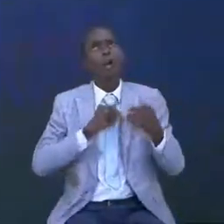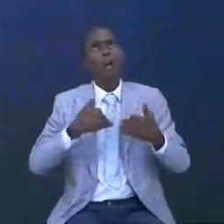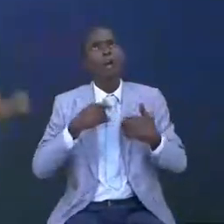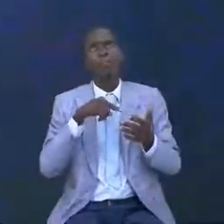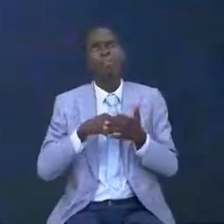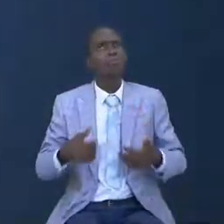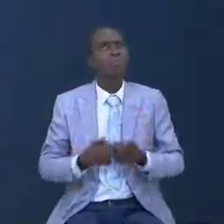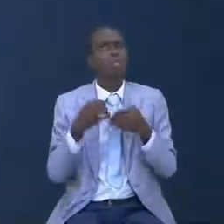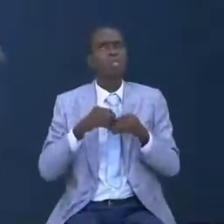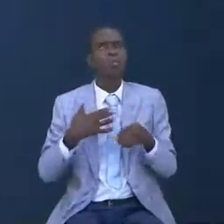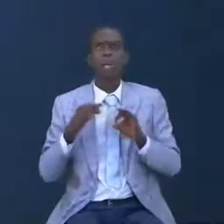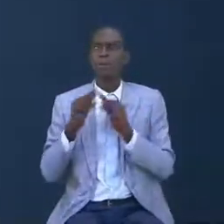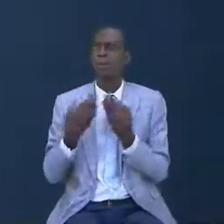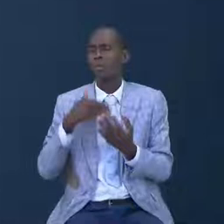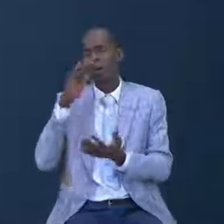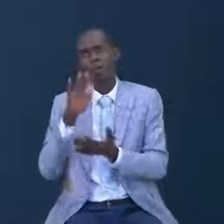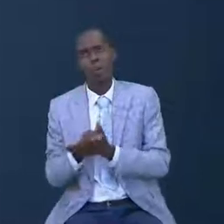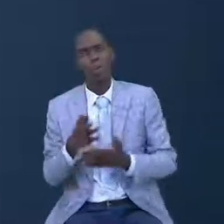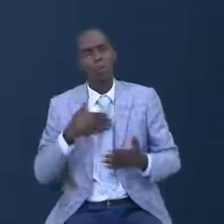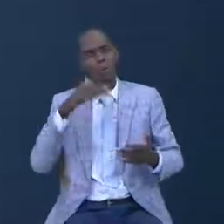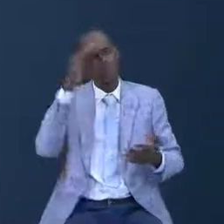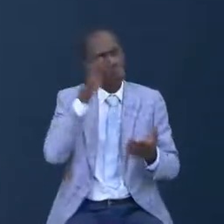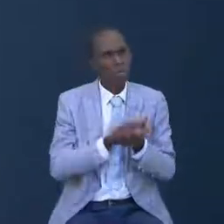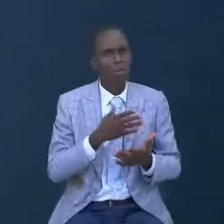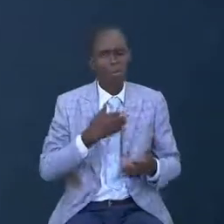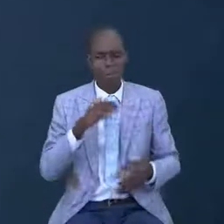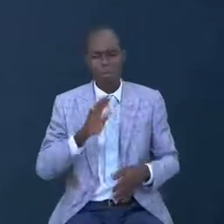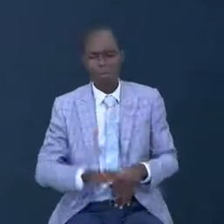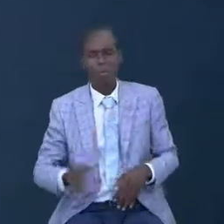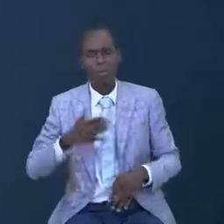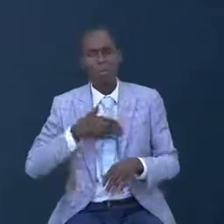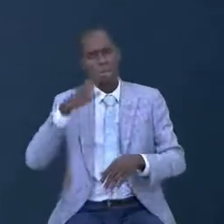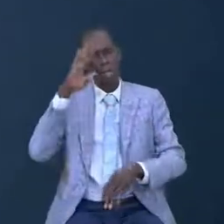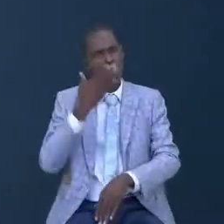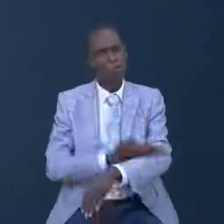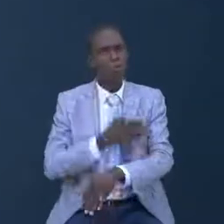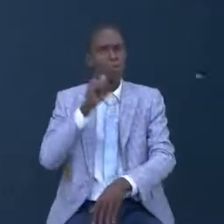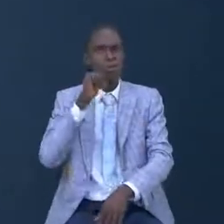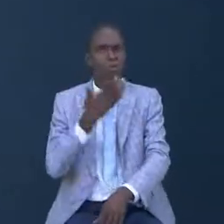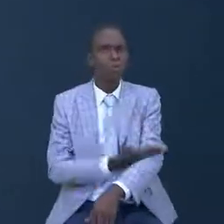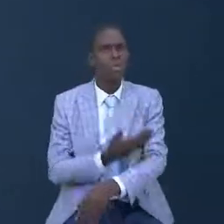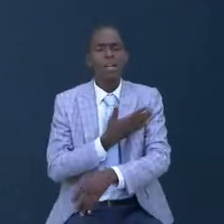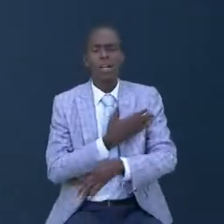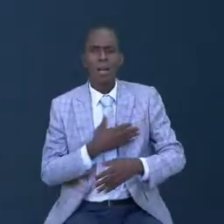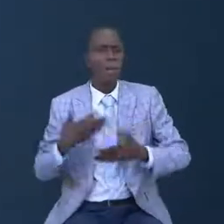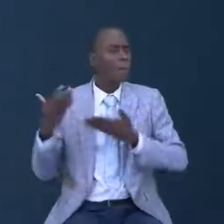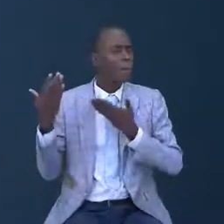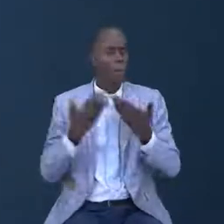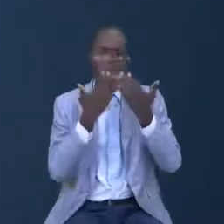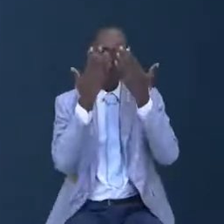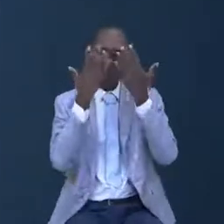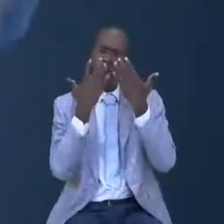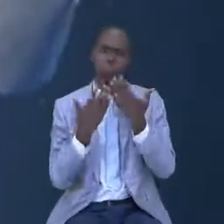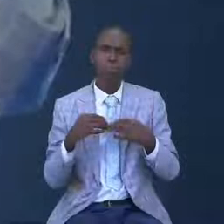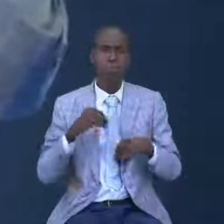gêne, c'est fait. J'ai ce défi dans ma famille, ma femme, mon mari, mon enfant, ma fille,